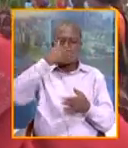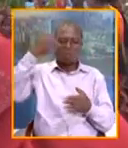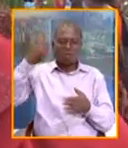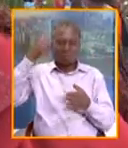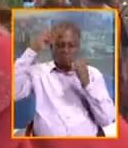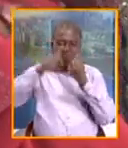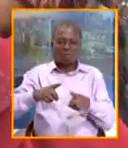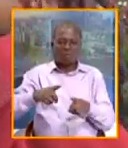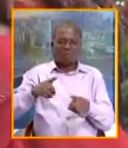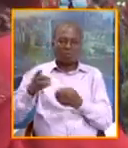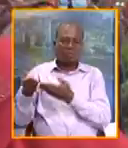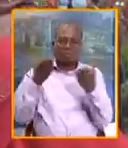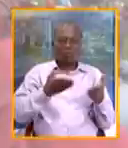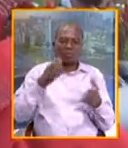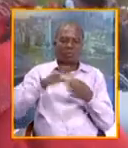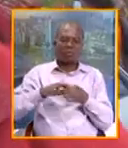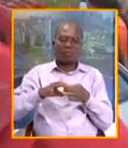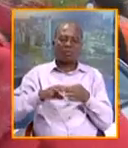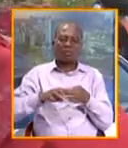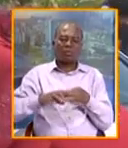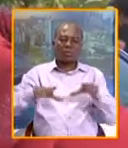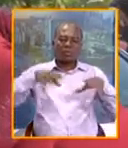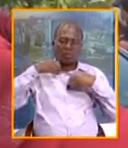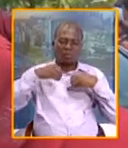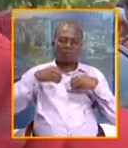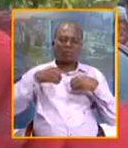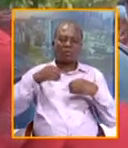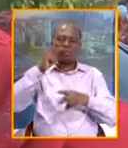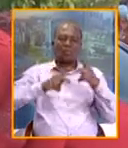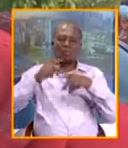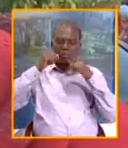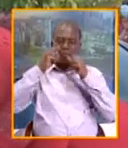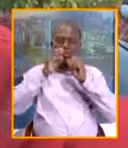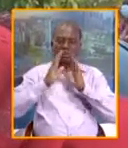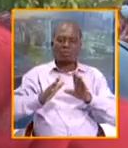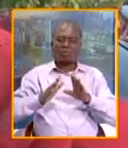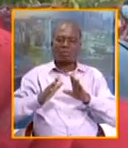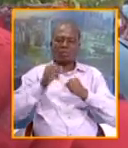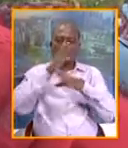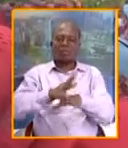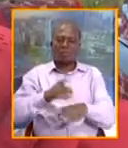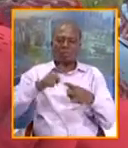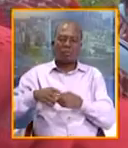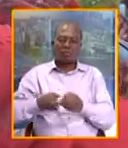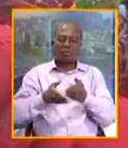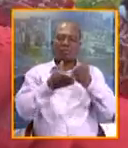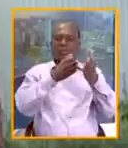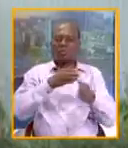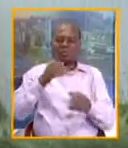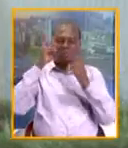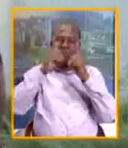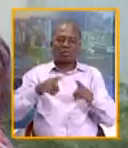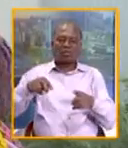décision c'est de l'amener à accepter à la population est prête effectivement à suivre la décision que nous nous vous le disons